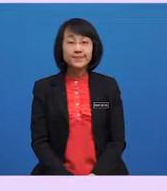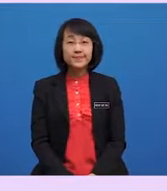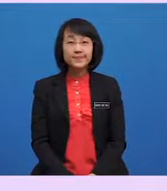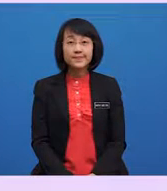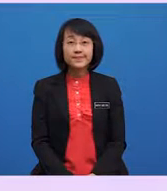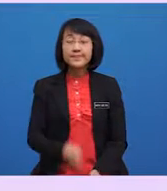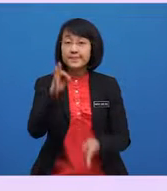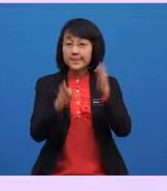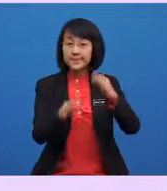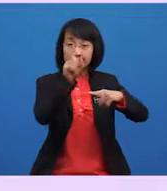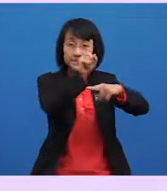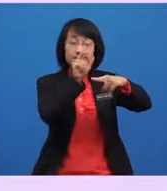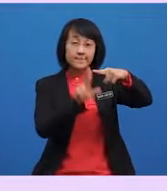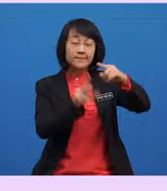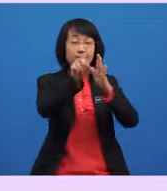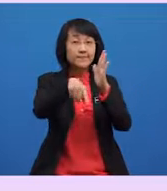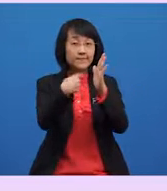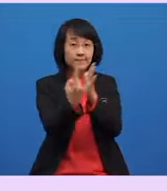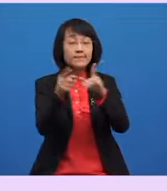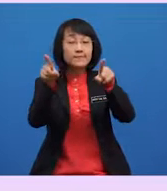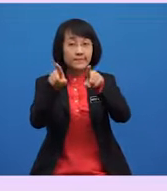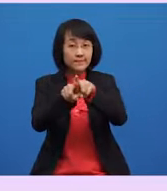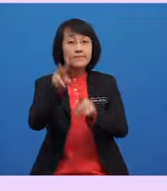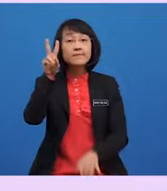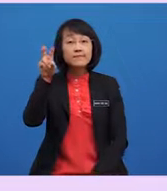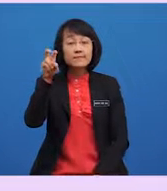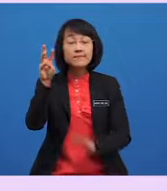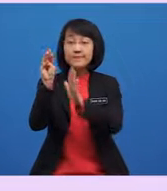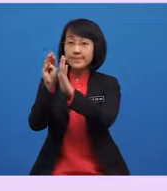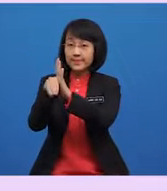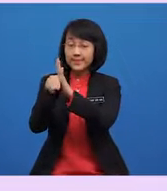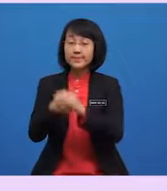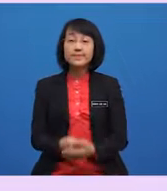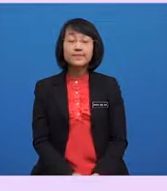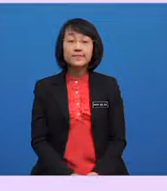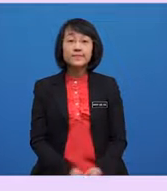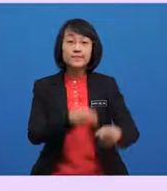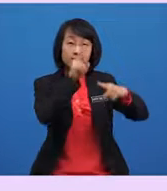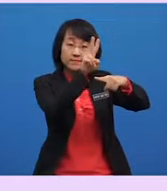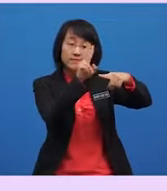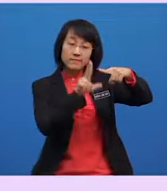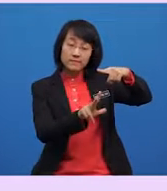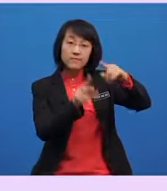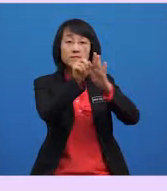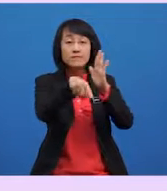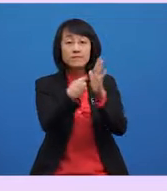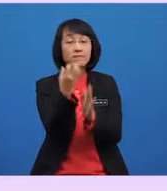Jika 1/3 jam ialah 20 minit, maka 2/3 jam ialah berapa